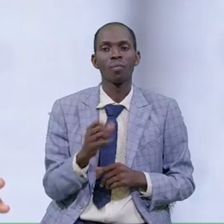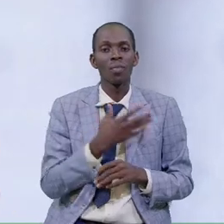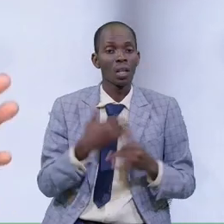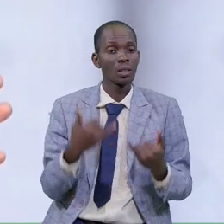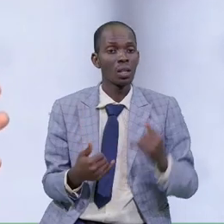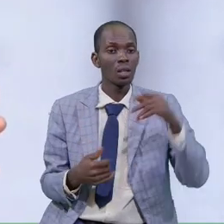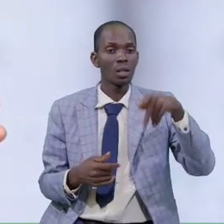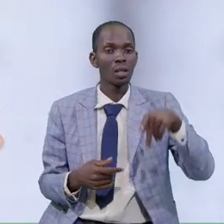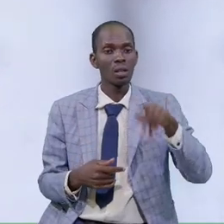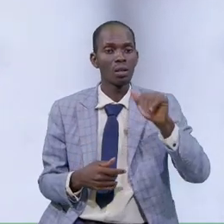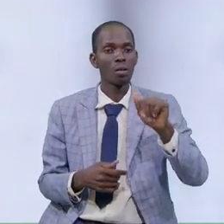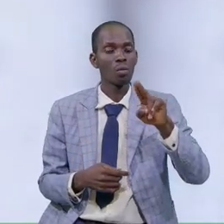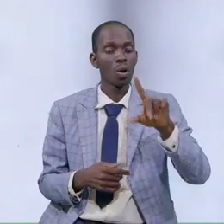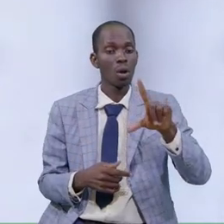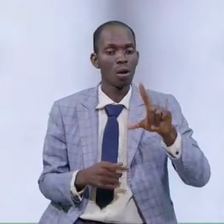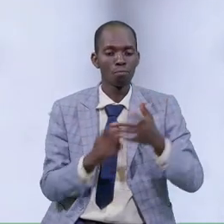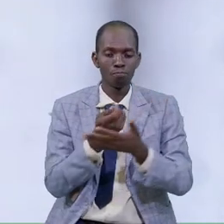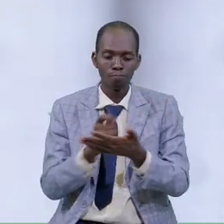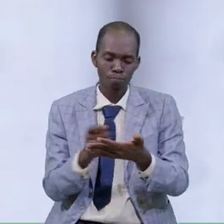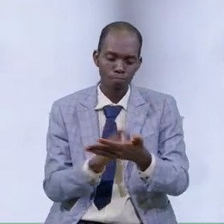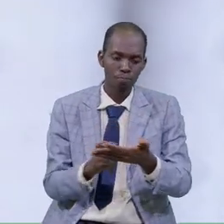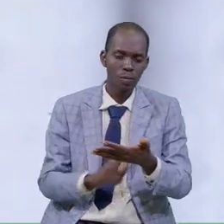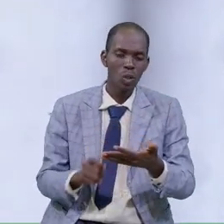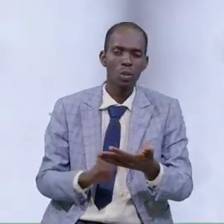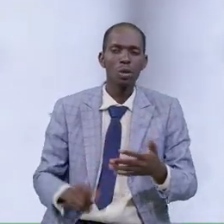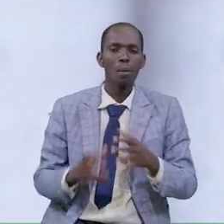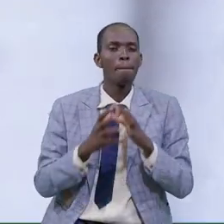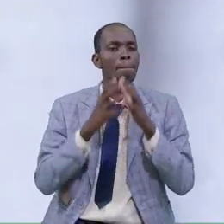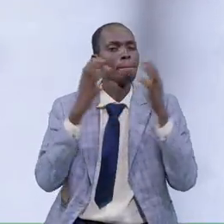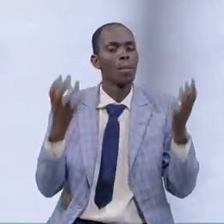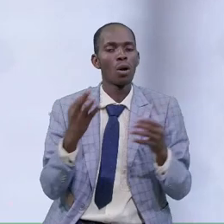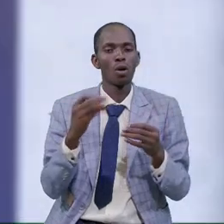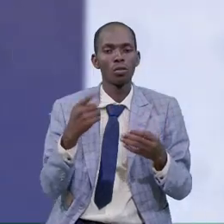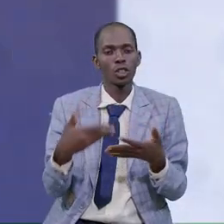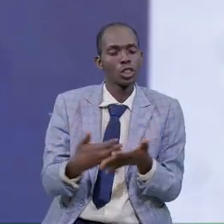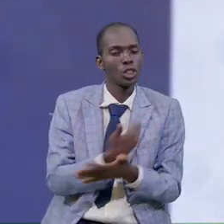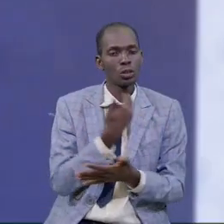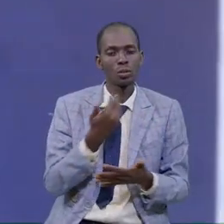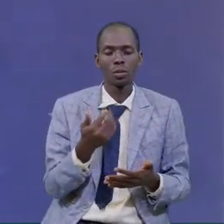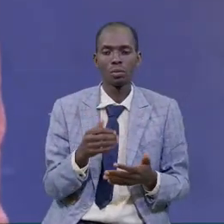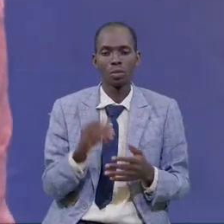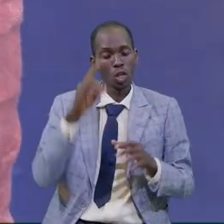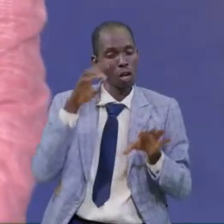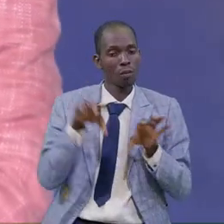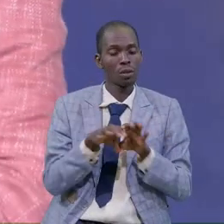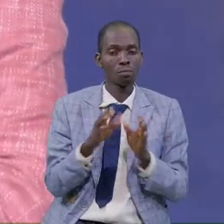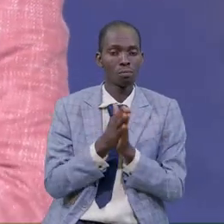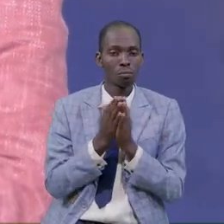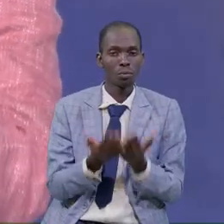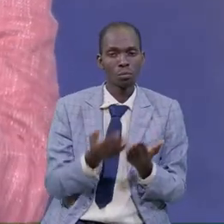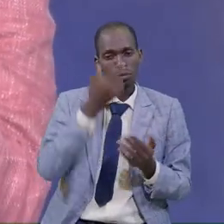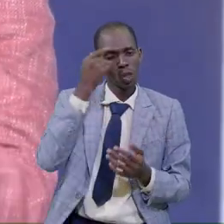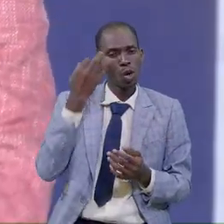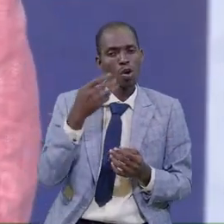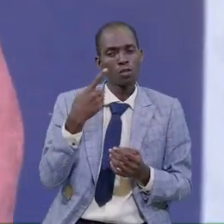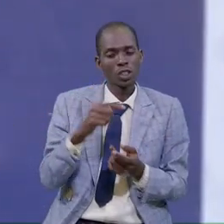Maintenant, il a écrit beaucoup plus du Nouveau Testament à cause du changement que le Seigneur a apporté